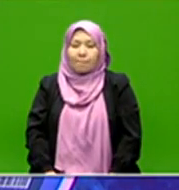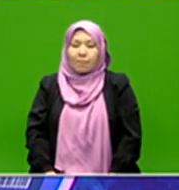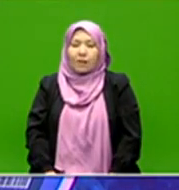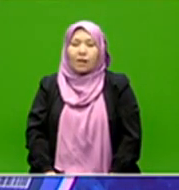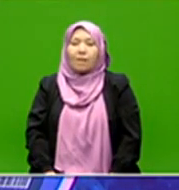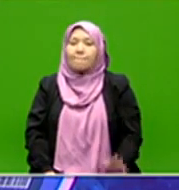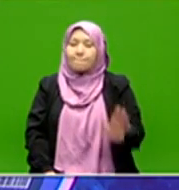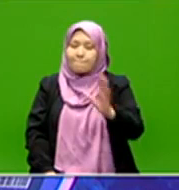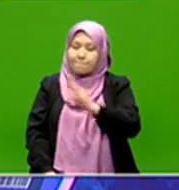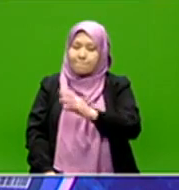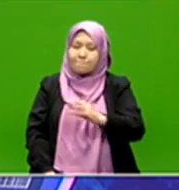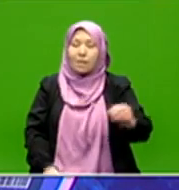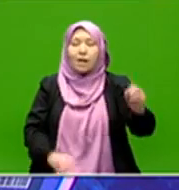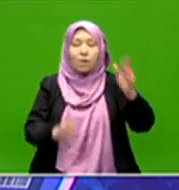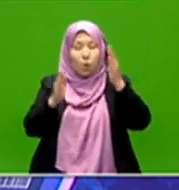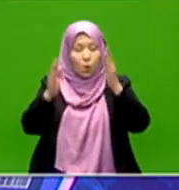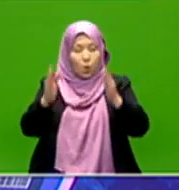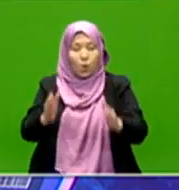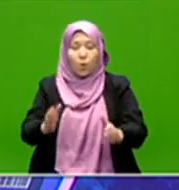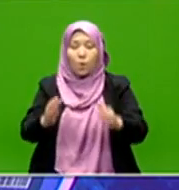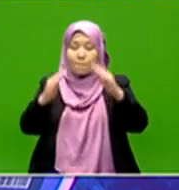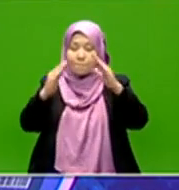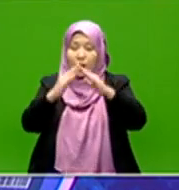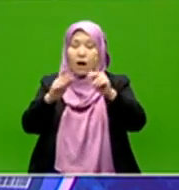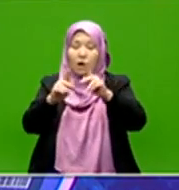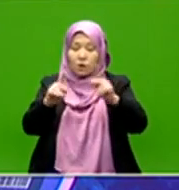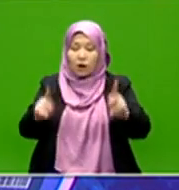wa tahhir baitiya lit